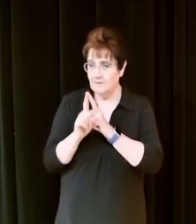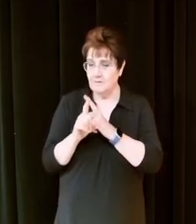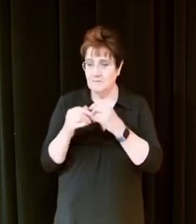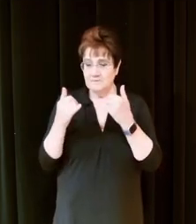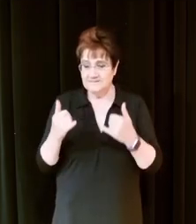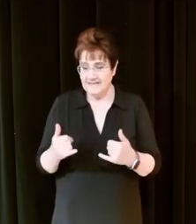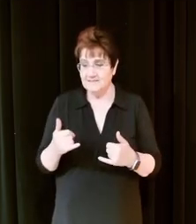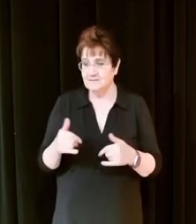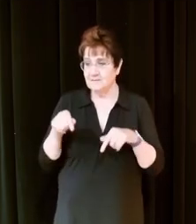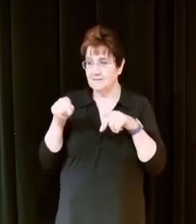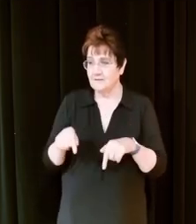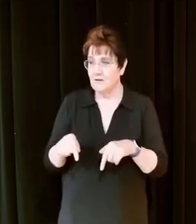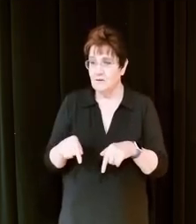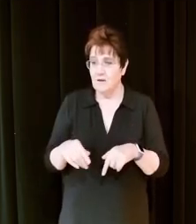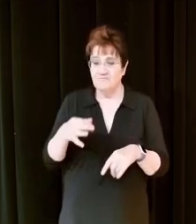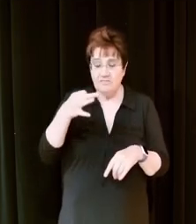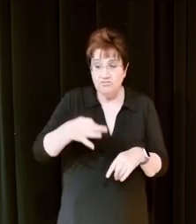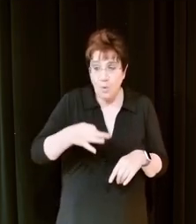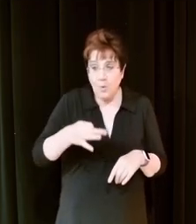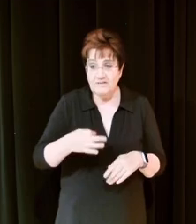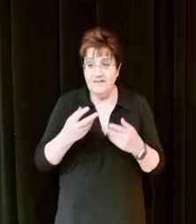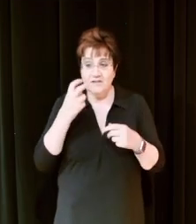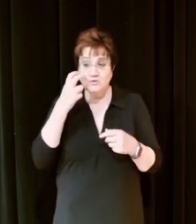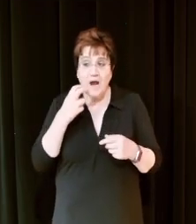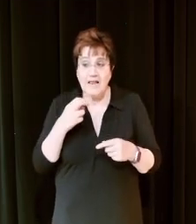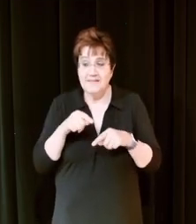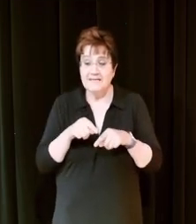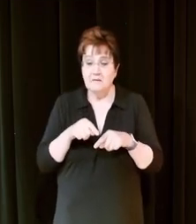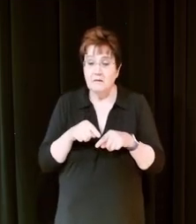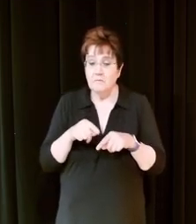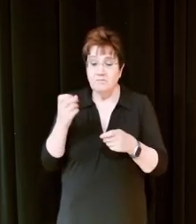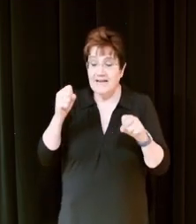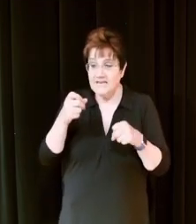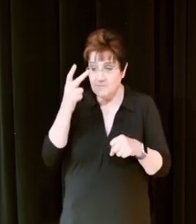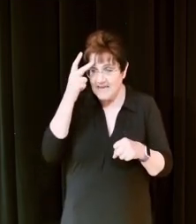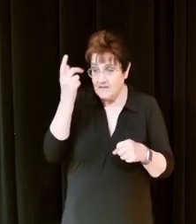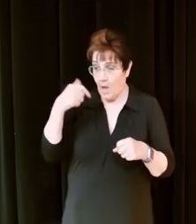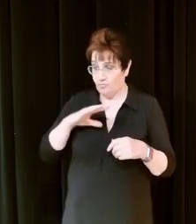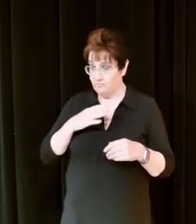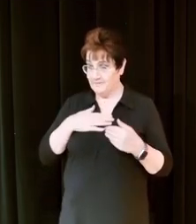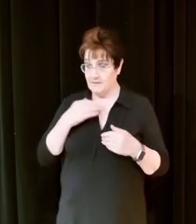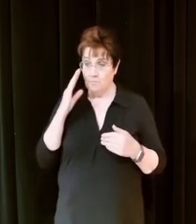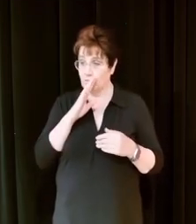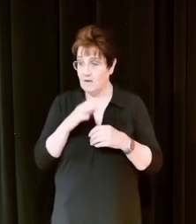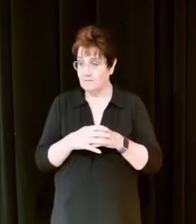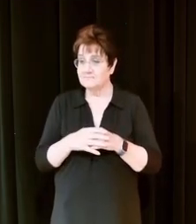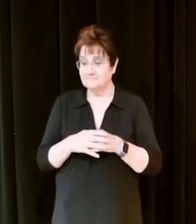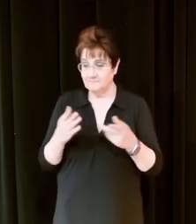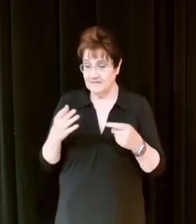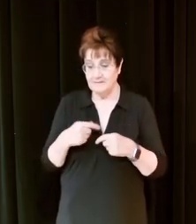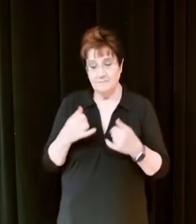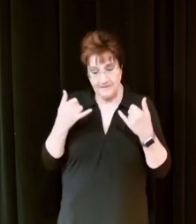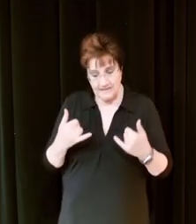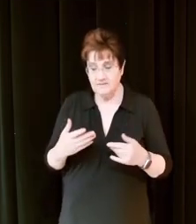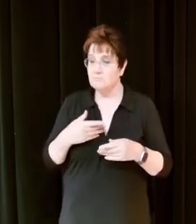Mutter zu erinnern. Und das war das Motiv. Sie wollte, dass sich ihre Tochter an sie erinnert. Ich hatte Zeit, meinen Weg zu finden. Ich habe meinen